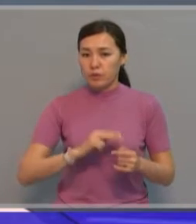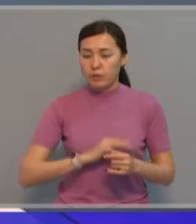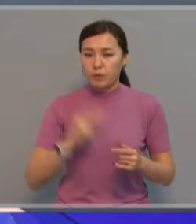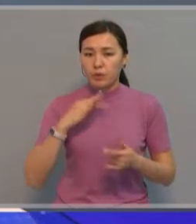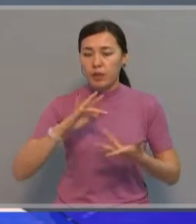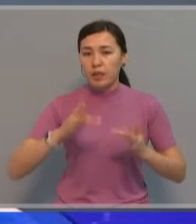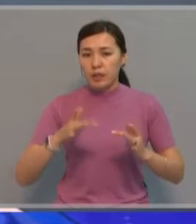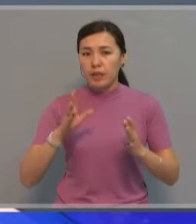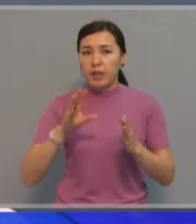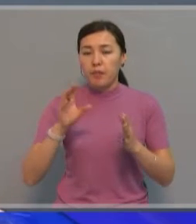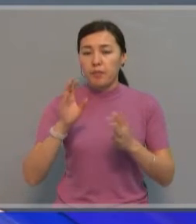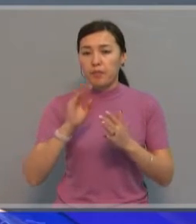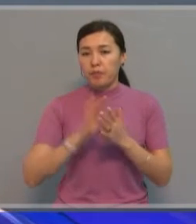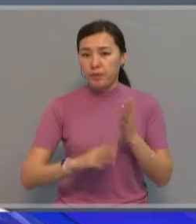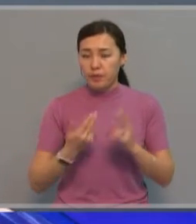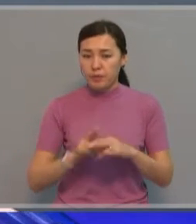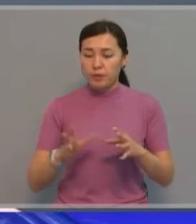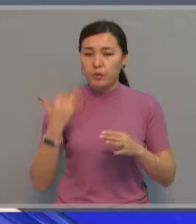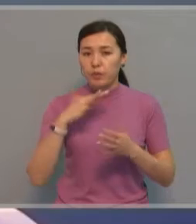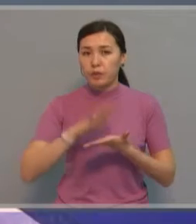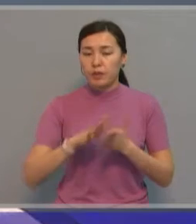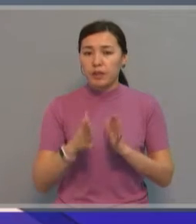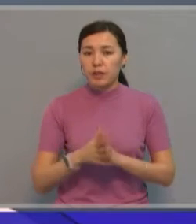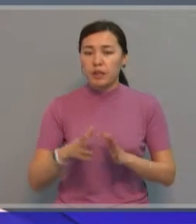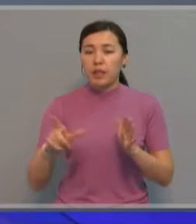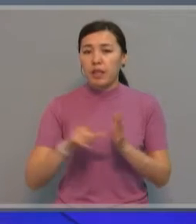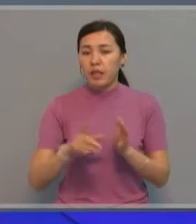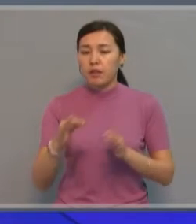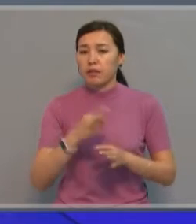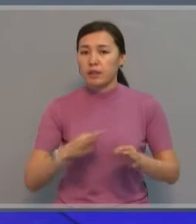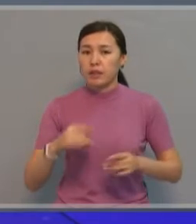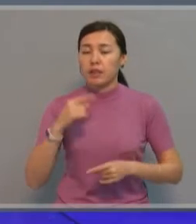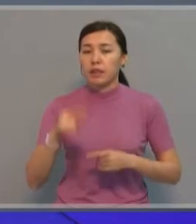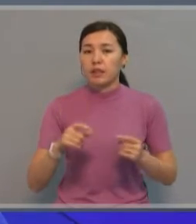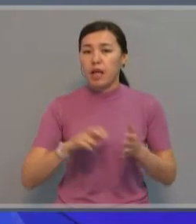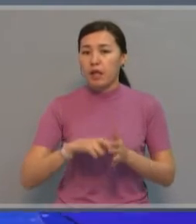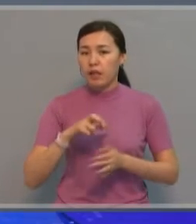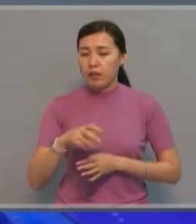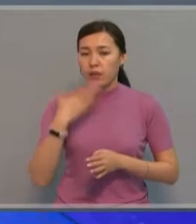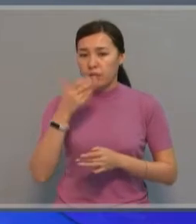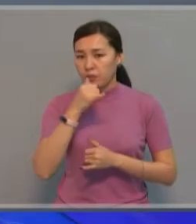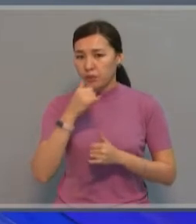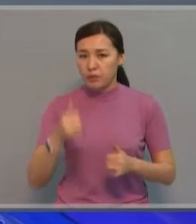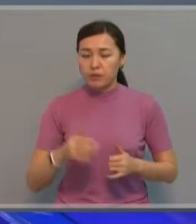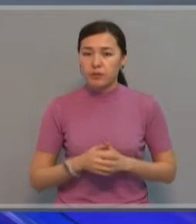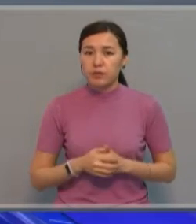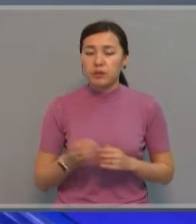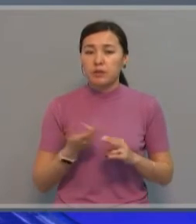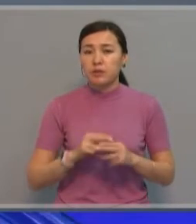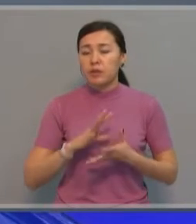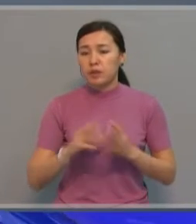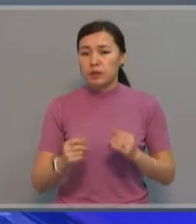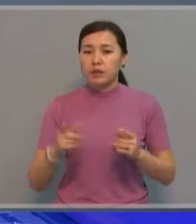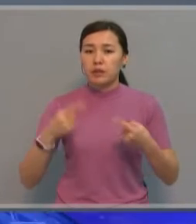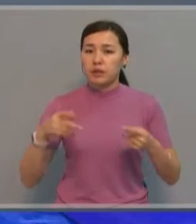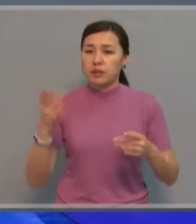көбі электронды түрде жүзеге асады. Сондықтан көп жағдайда салық органдарынан келген хаттар оқылмайда қалып жатады. Соның